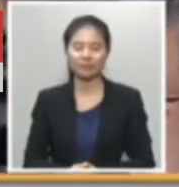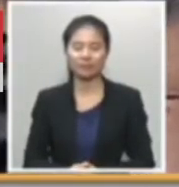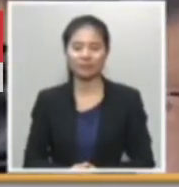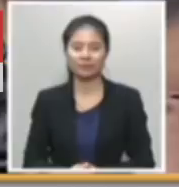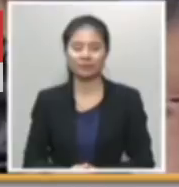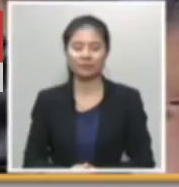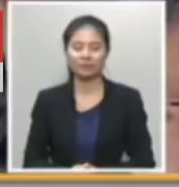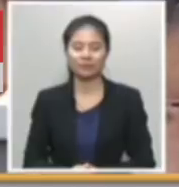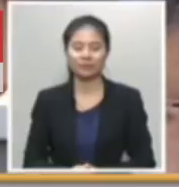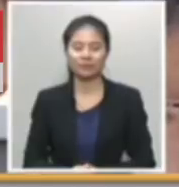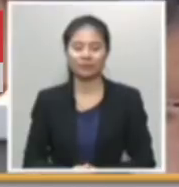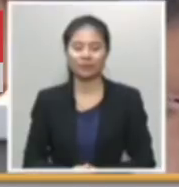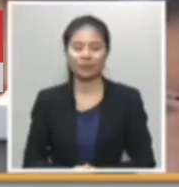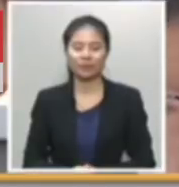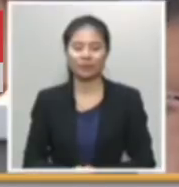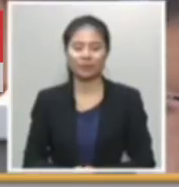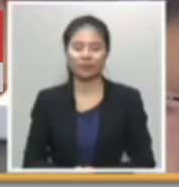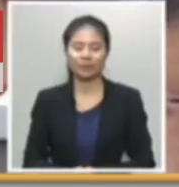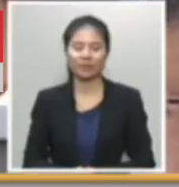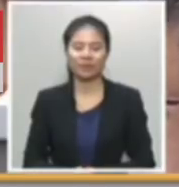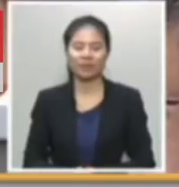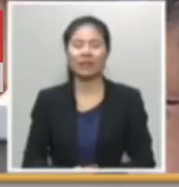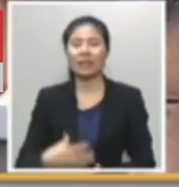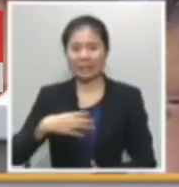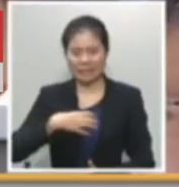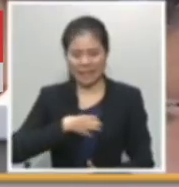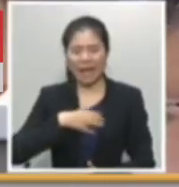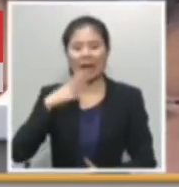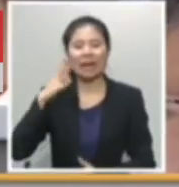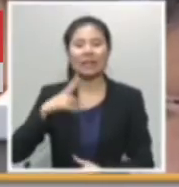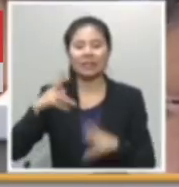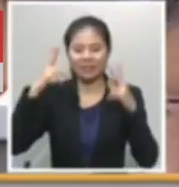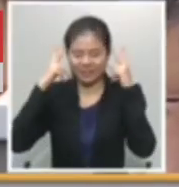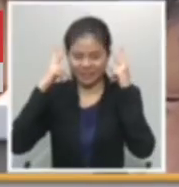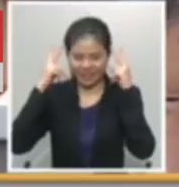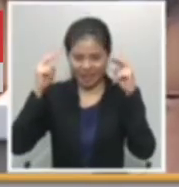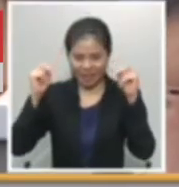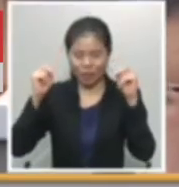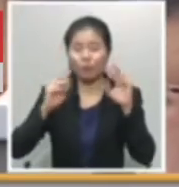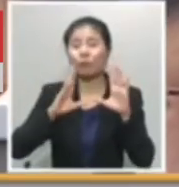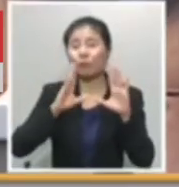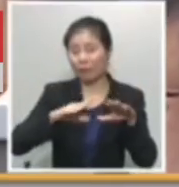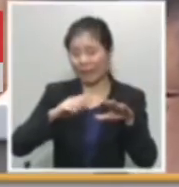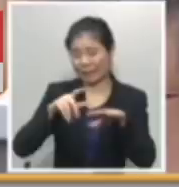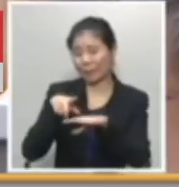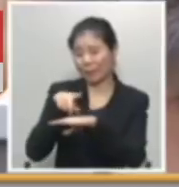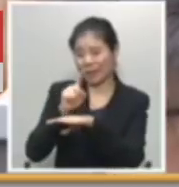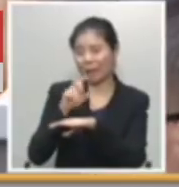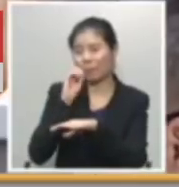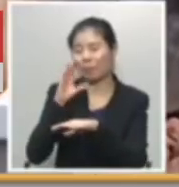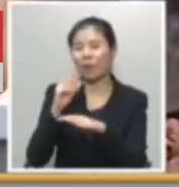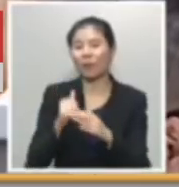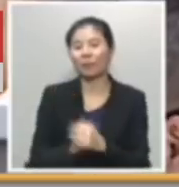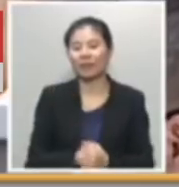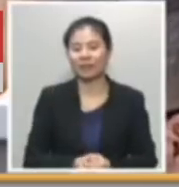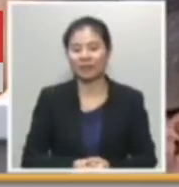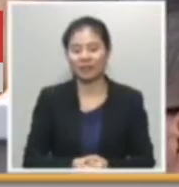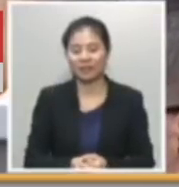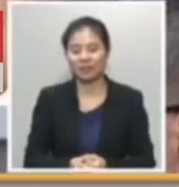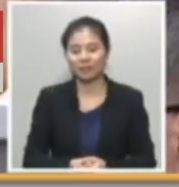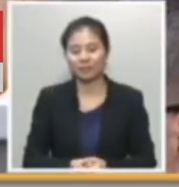เขาบอกว่าอยากให้ท่านนายกเนี่ยฝากผ่านท่านประธานไปนะครับเป็นรัฐบุรุษ